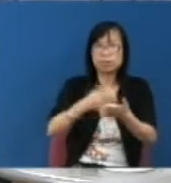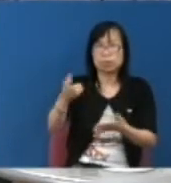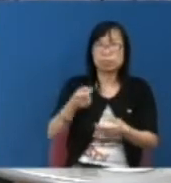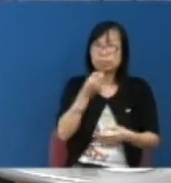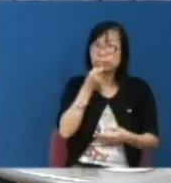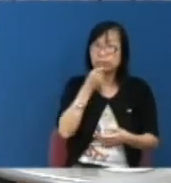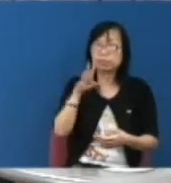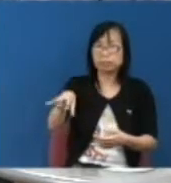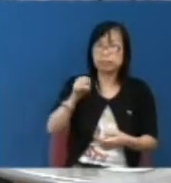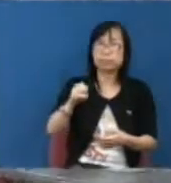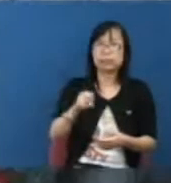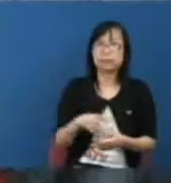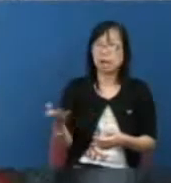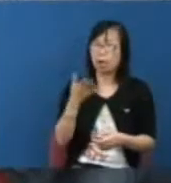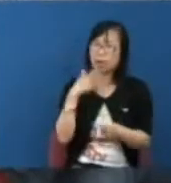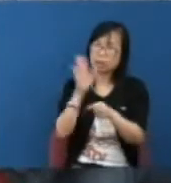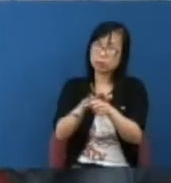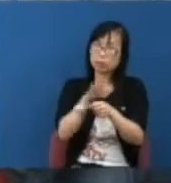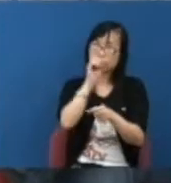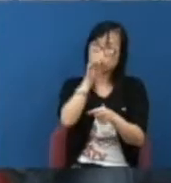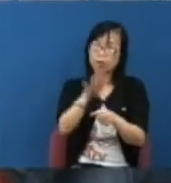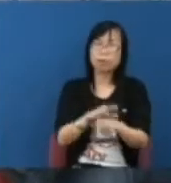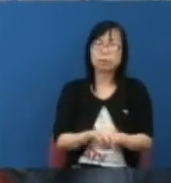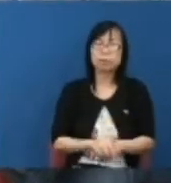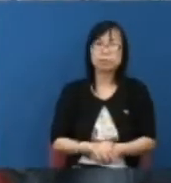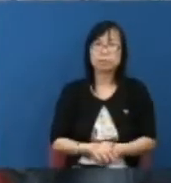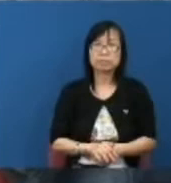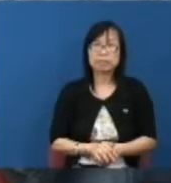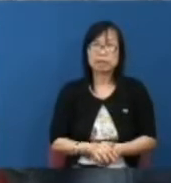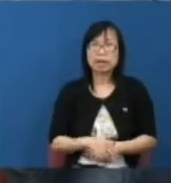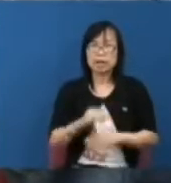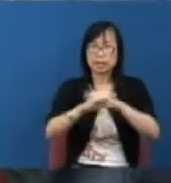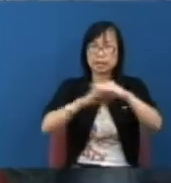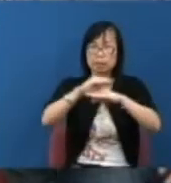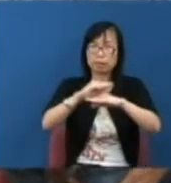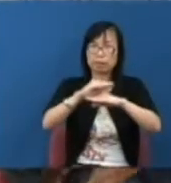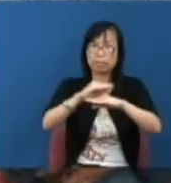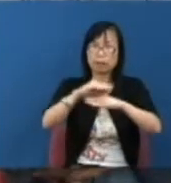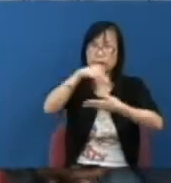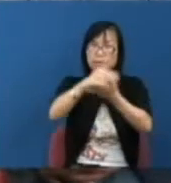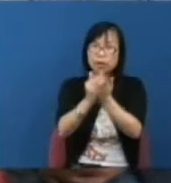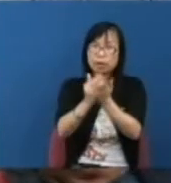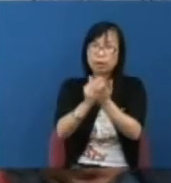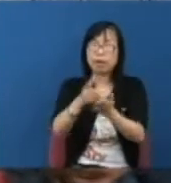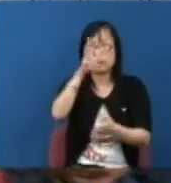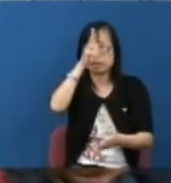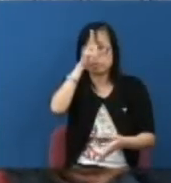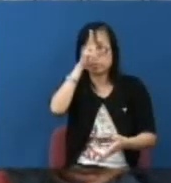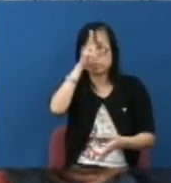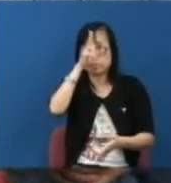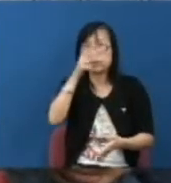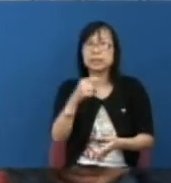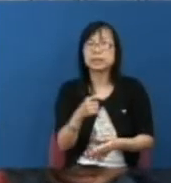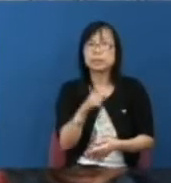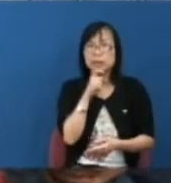啦。 係，不過我諗要補充一樣嘢咧，就係嗰啲。即建築建築物品咧，你其實政府係應該要